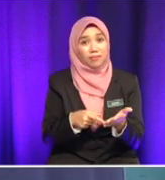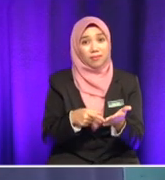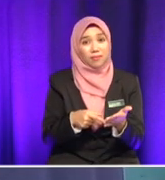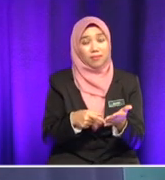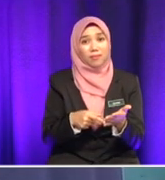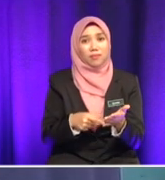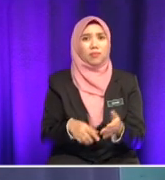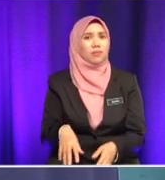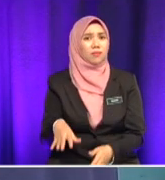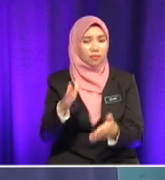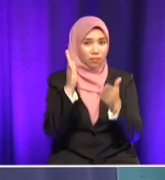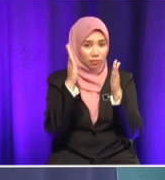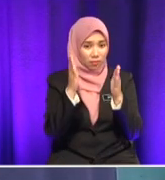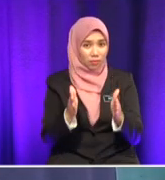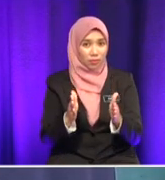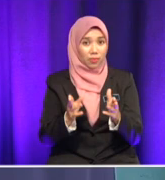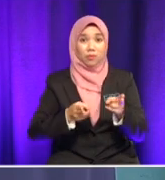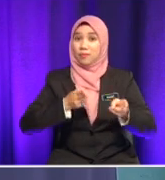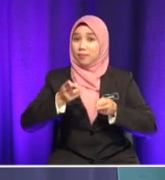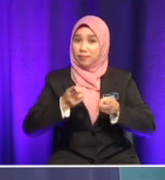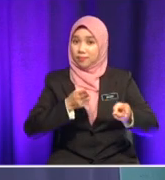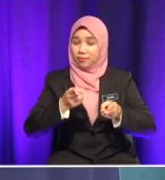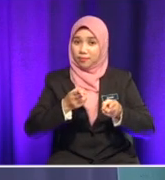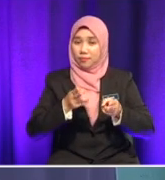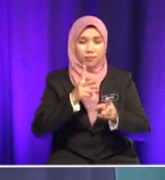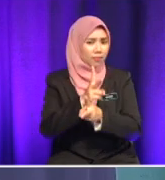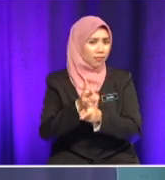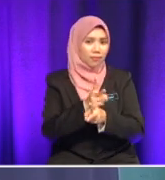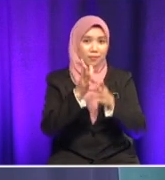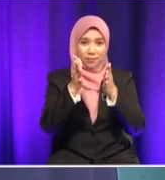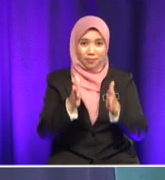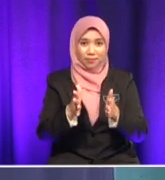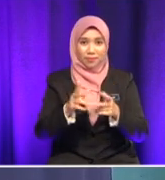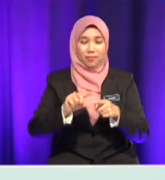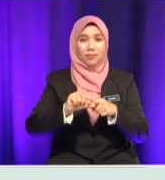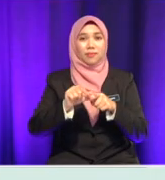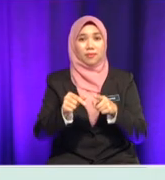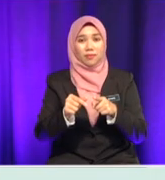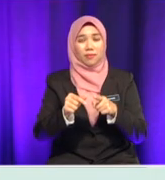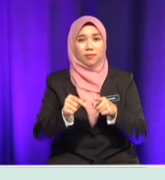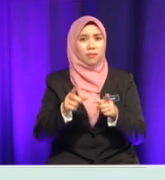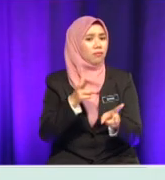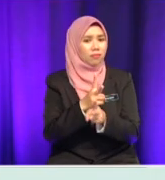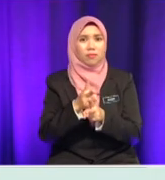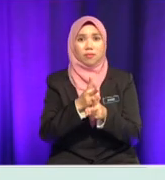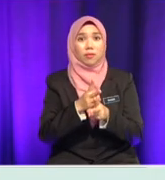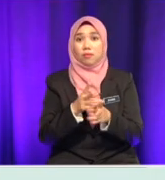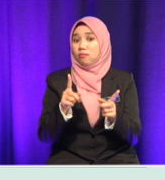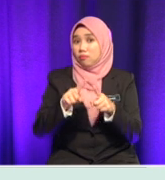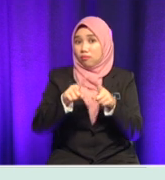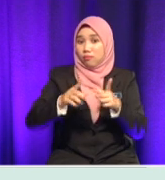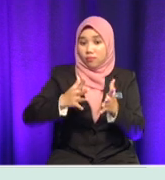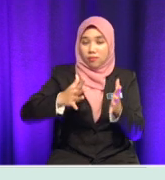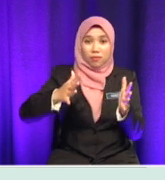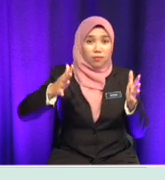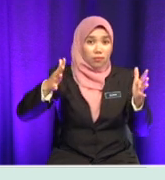orang yang mengusulkan bidang peternakan udang pemeliharaan udang dilakukan secara besar-besaran Iya